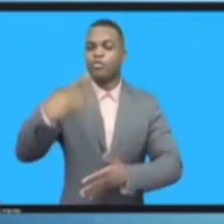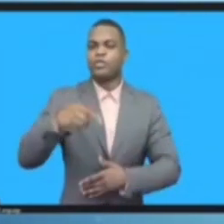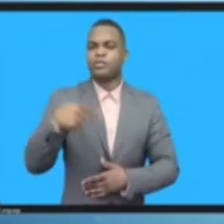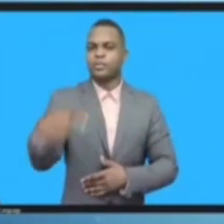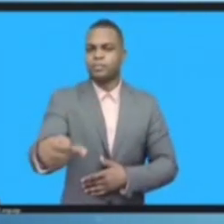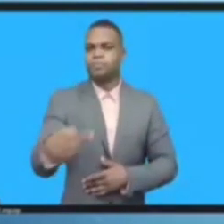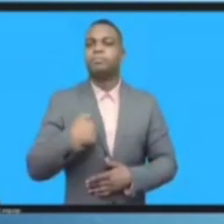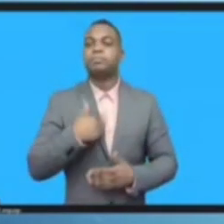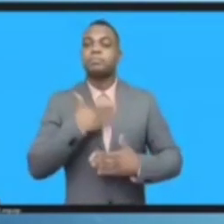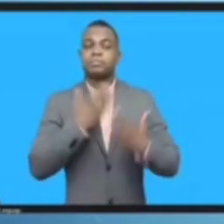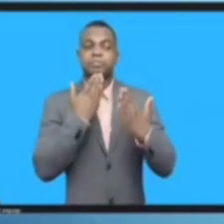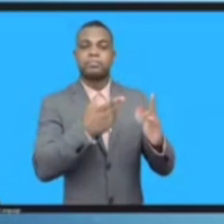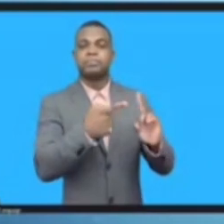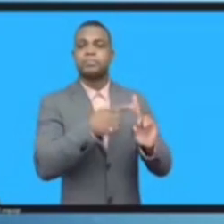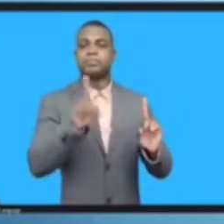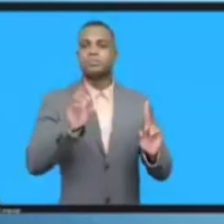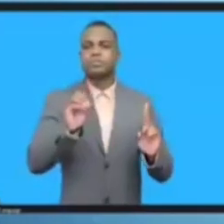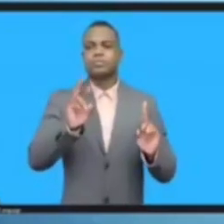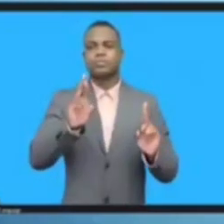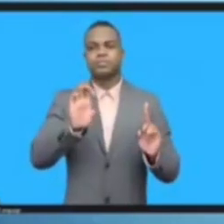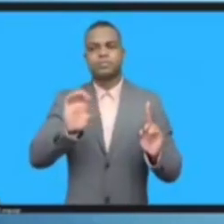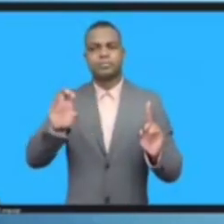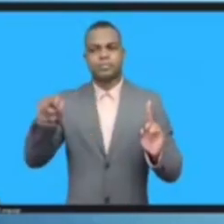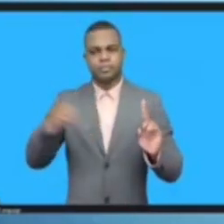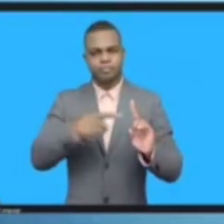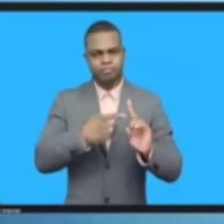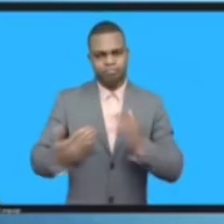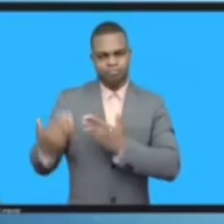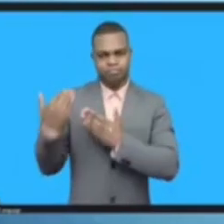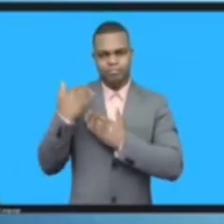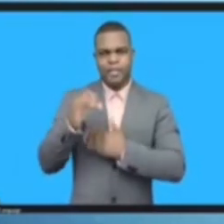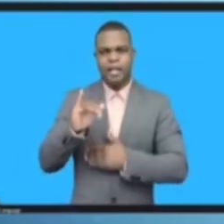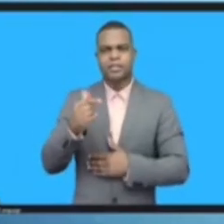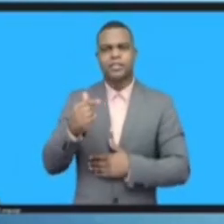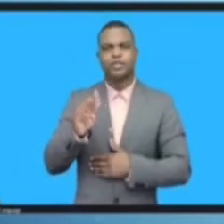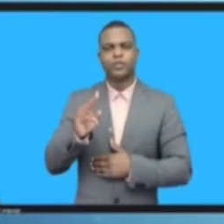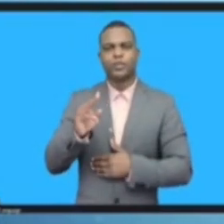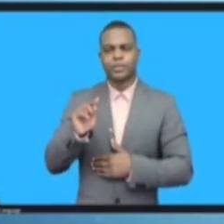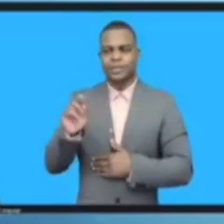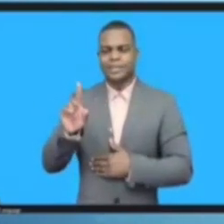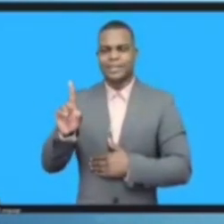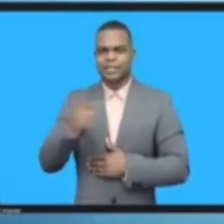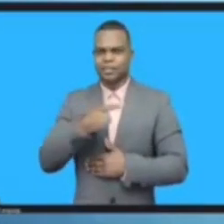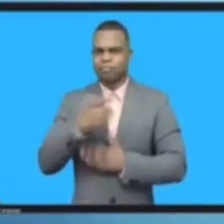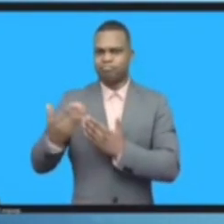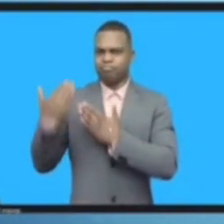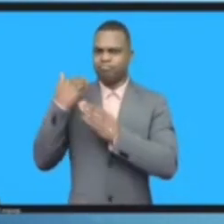donc mettre sur pied le premier groupe